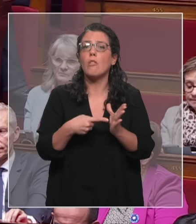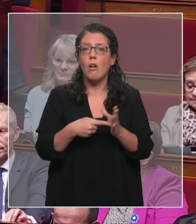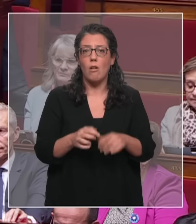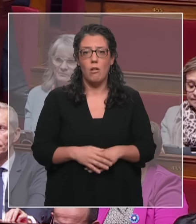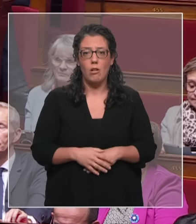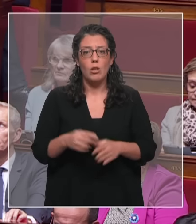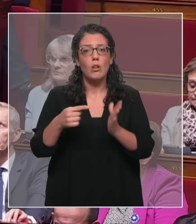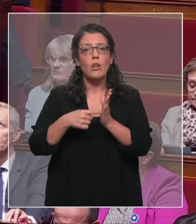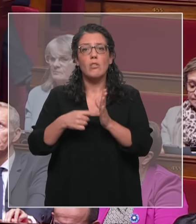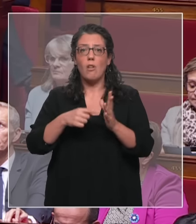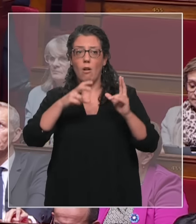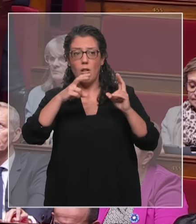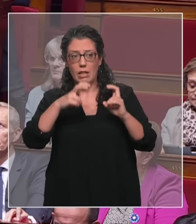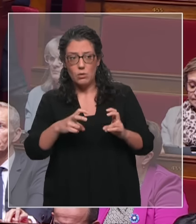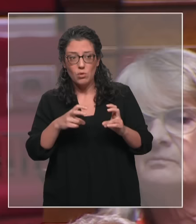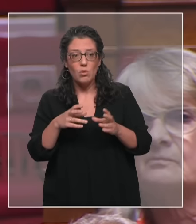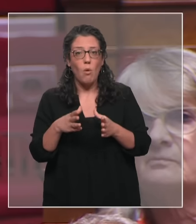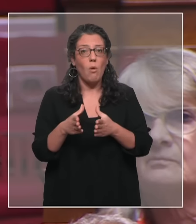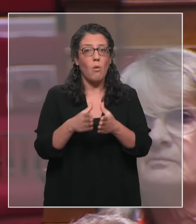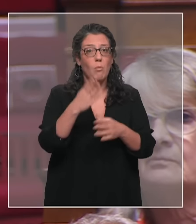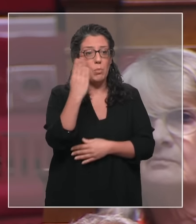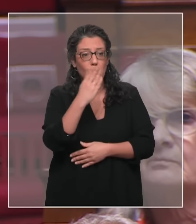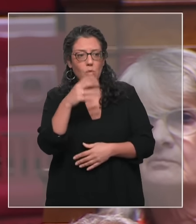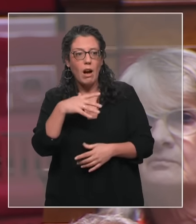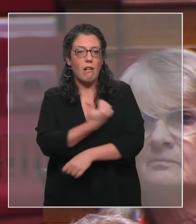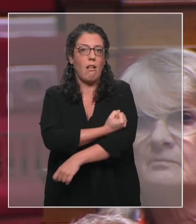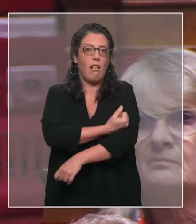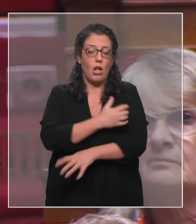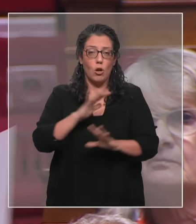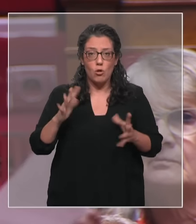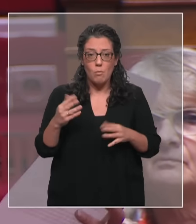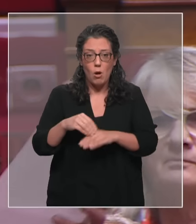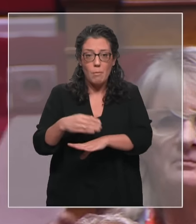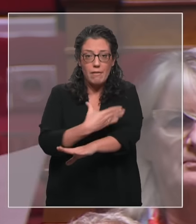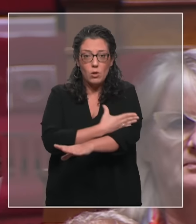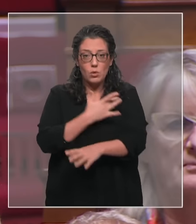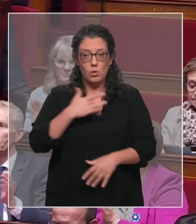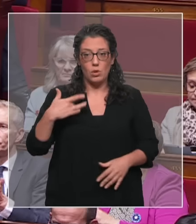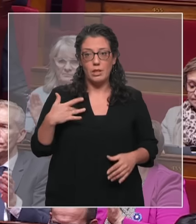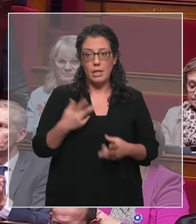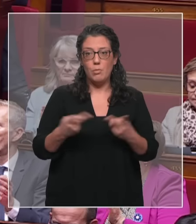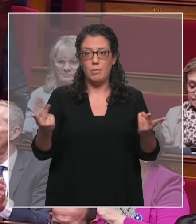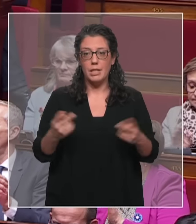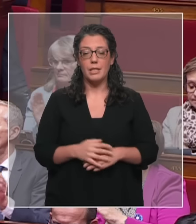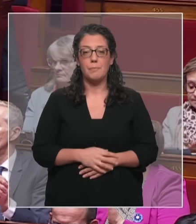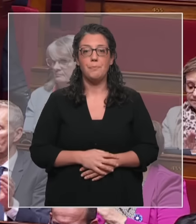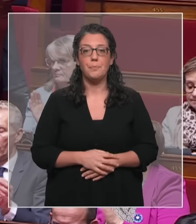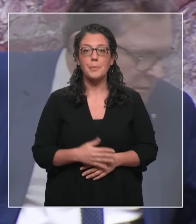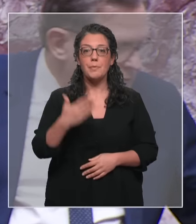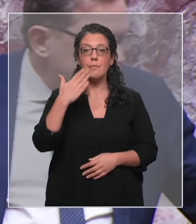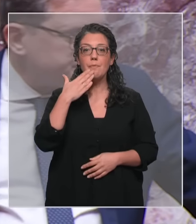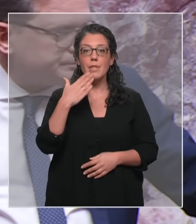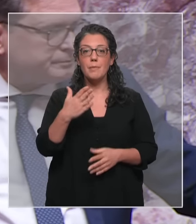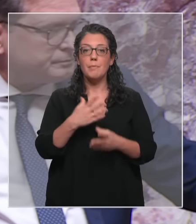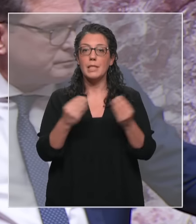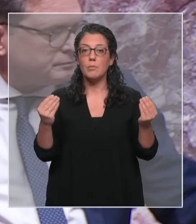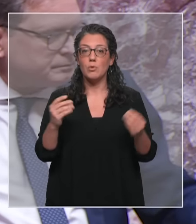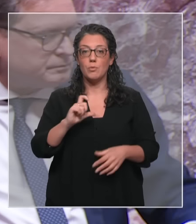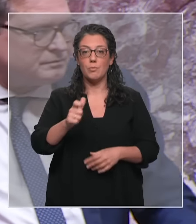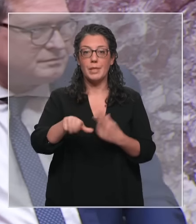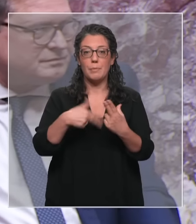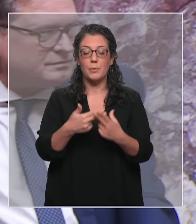de réduction de la demande à travers la prévention et la santé publique ? Merci beaucoup, ma chère collègue. La parole est à